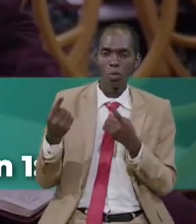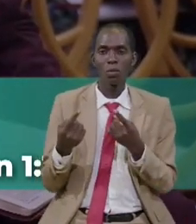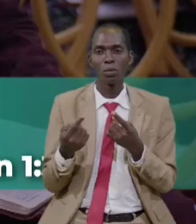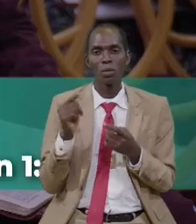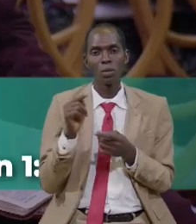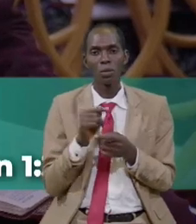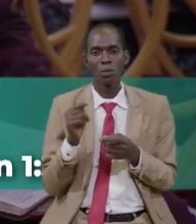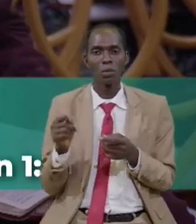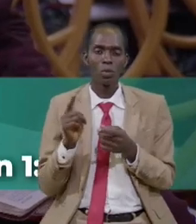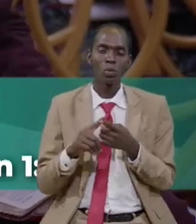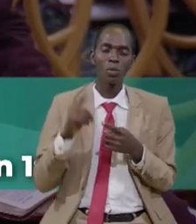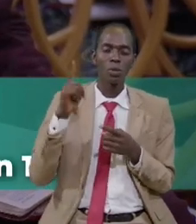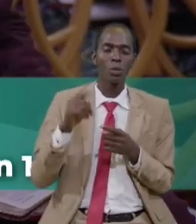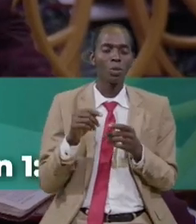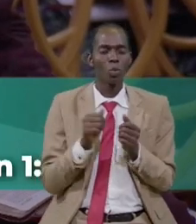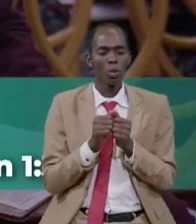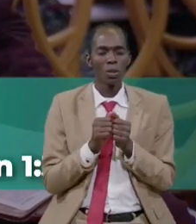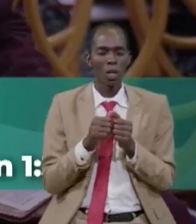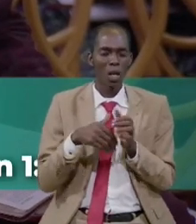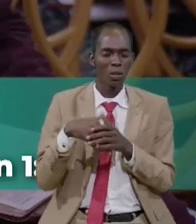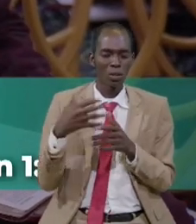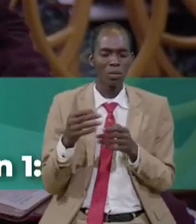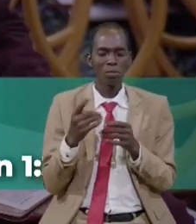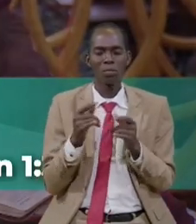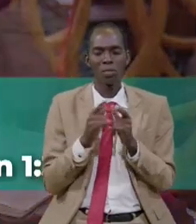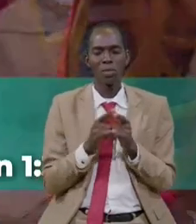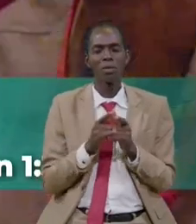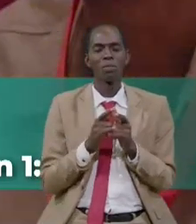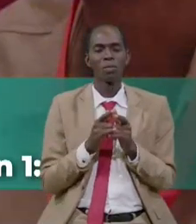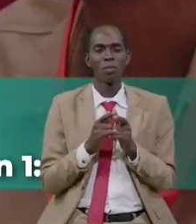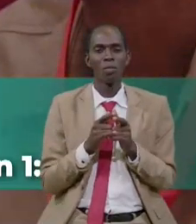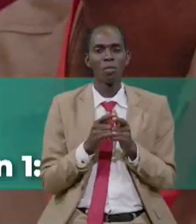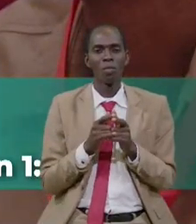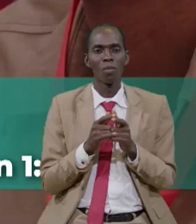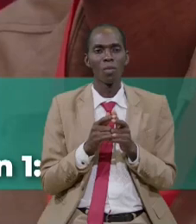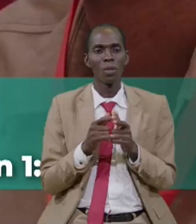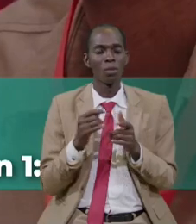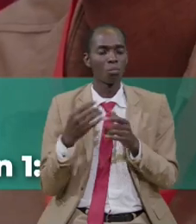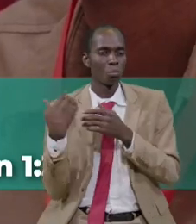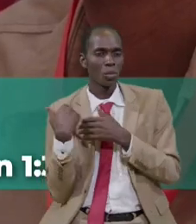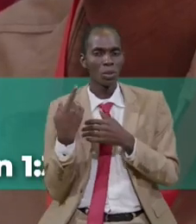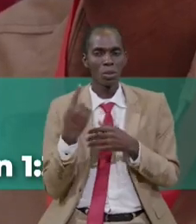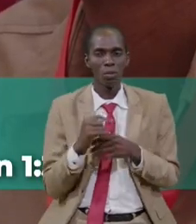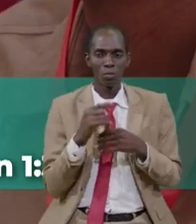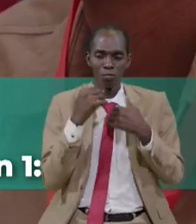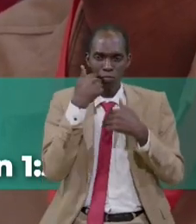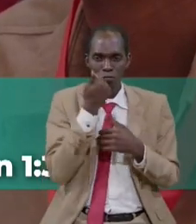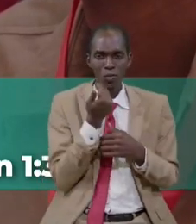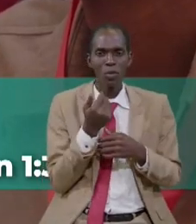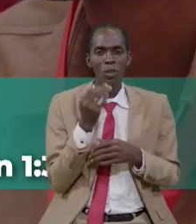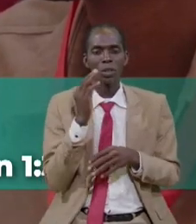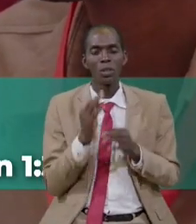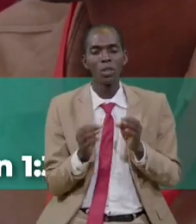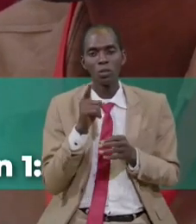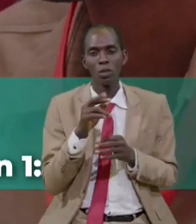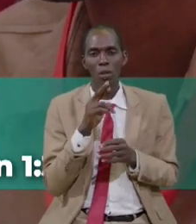du camp, emportant son opprobre. Si tu feintes la persécution, ce